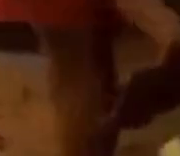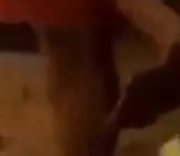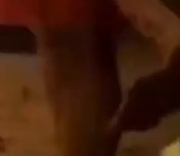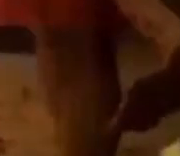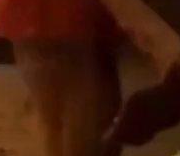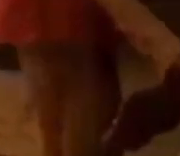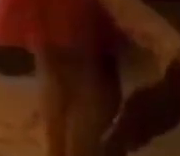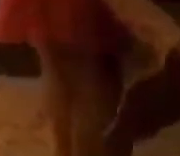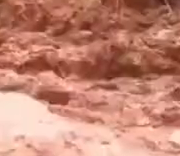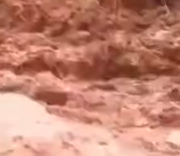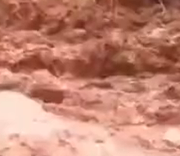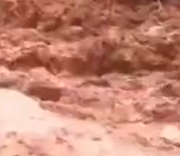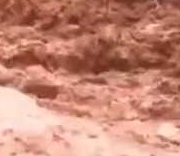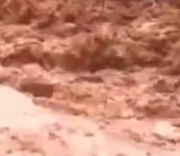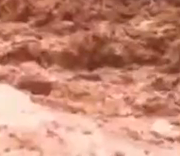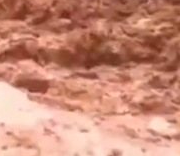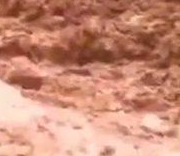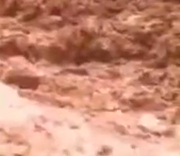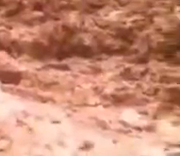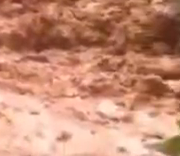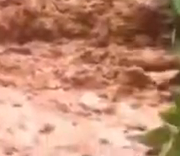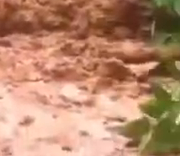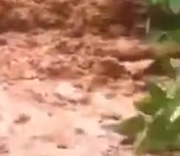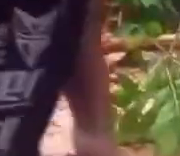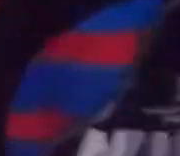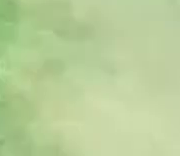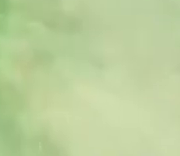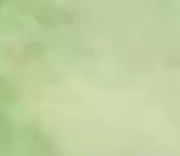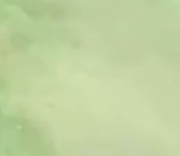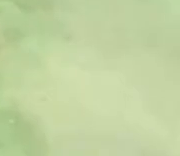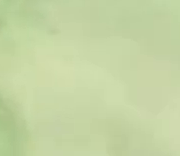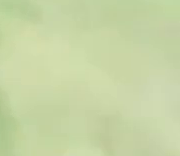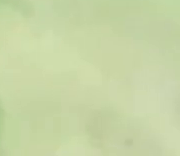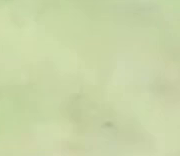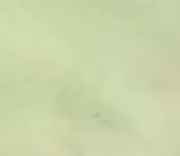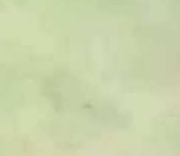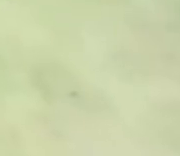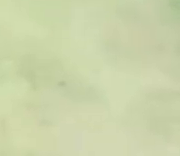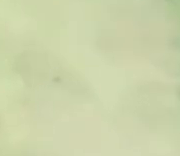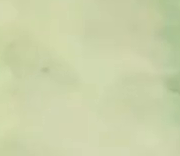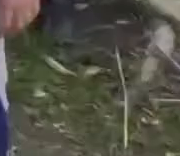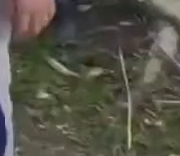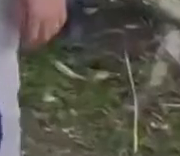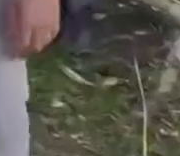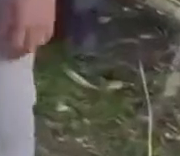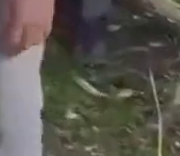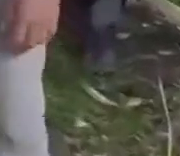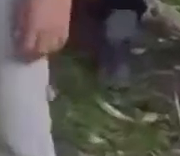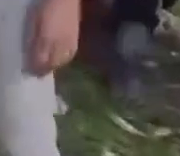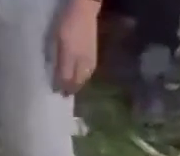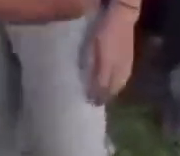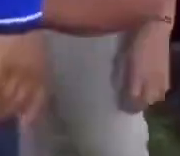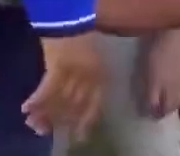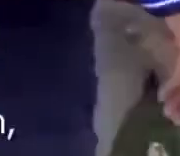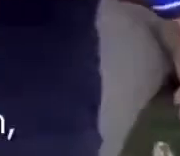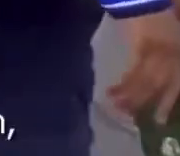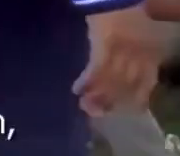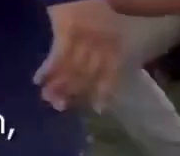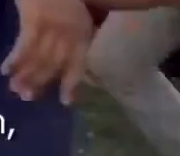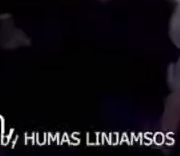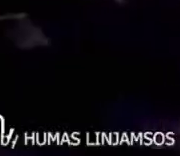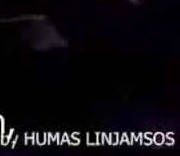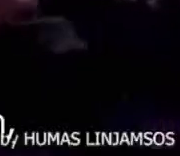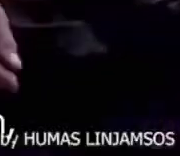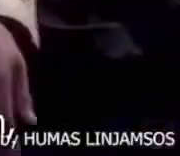ada komunitas-komunitas yang disebut sebagai sahabat Tagana, antara lain dari komunitas jurnalis.